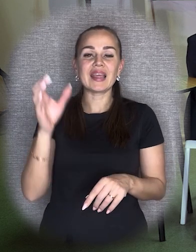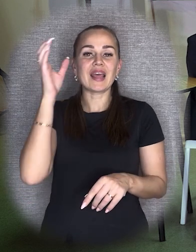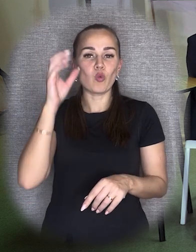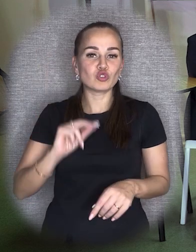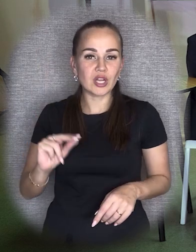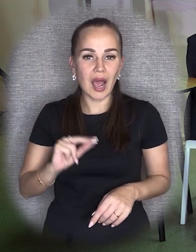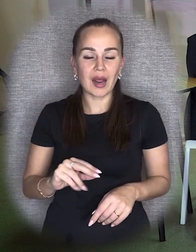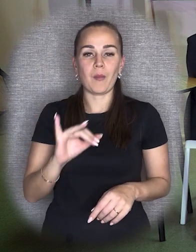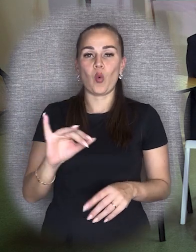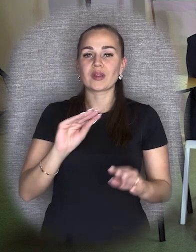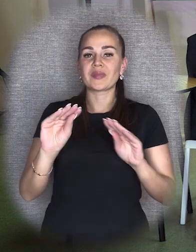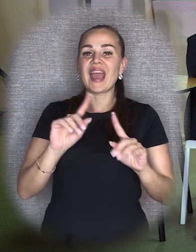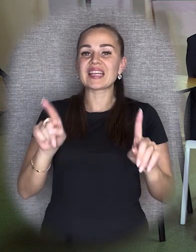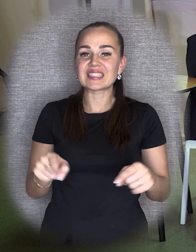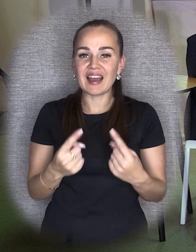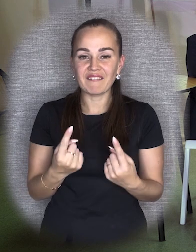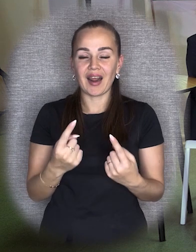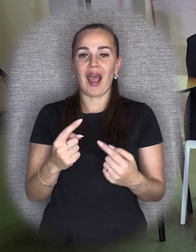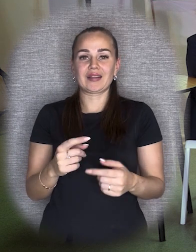и научная реставрация,